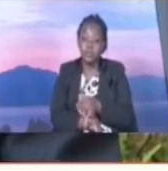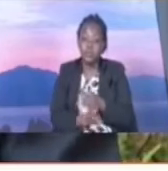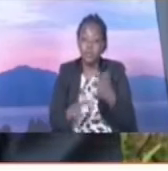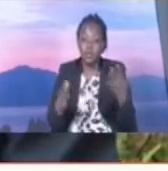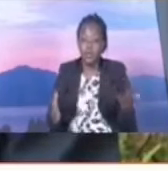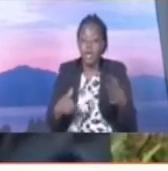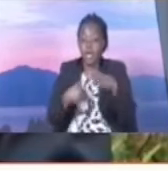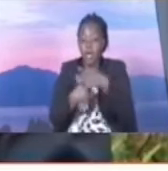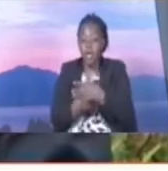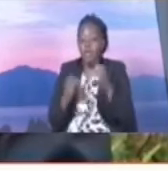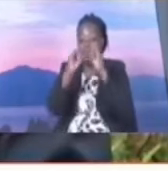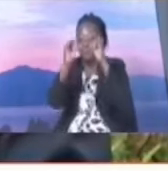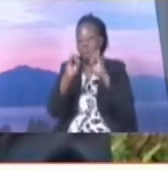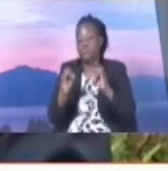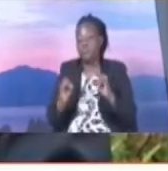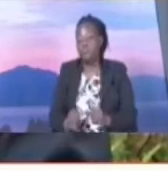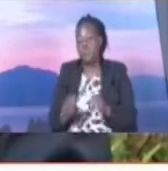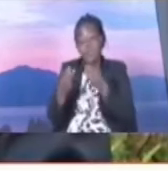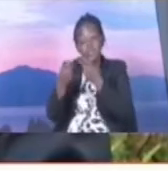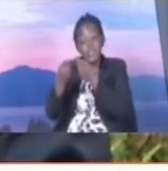institutions zaakatandika